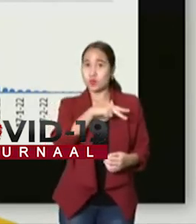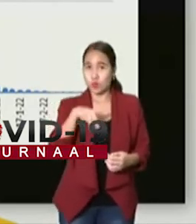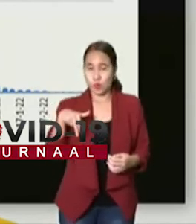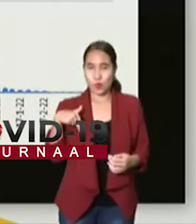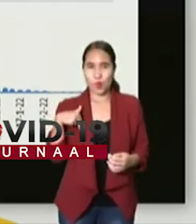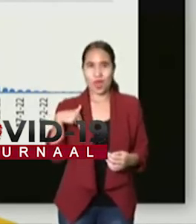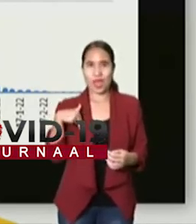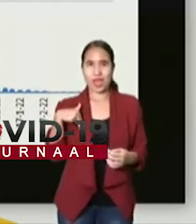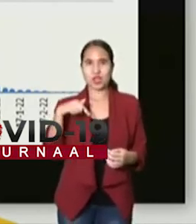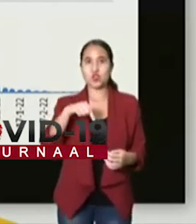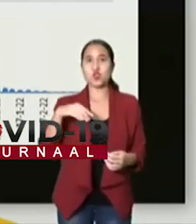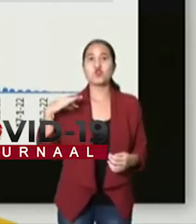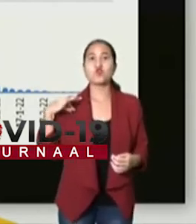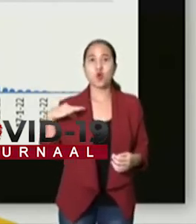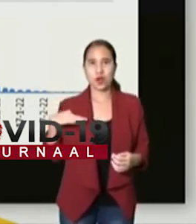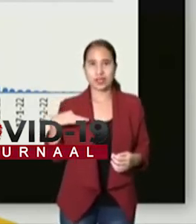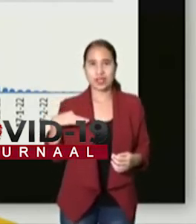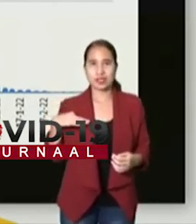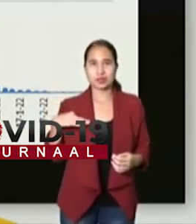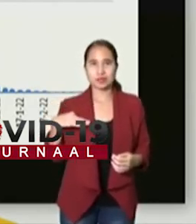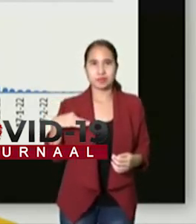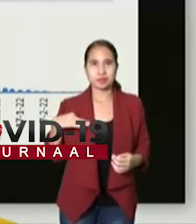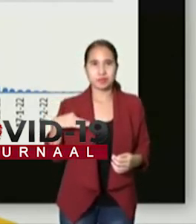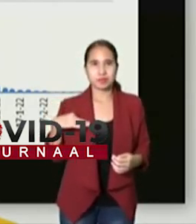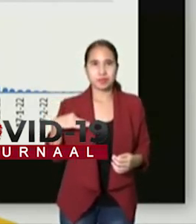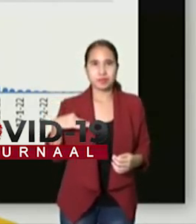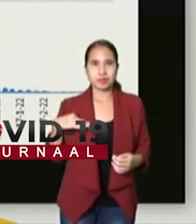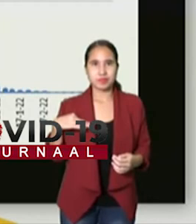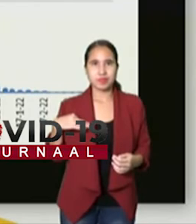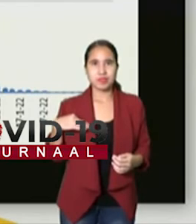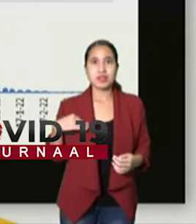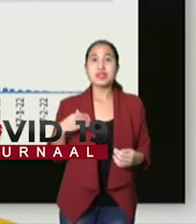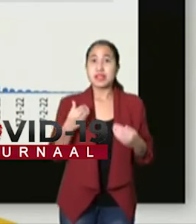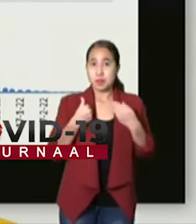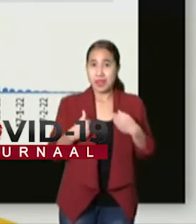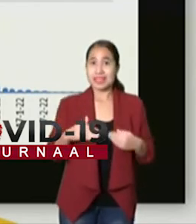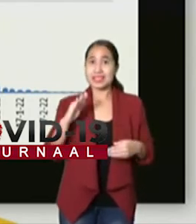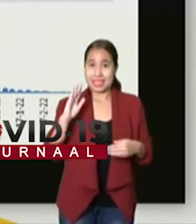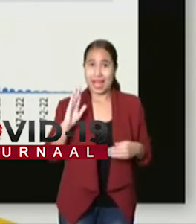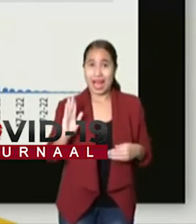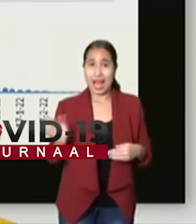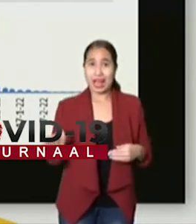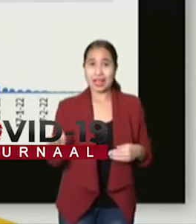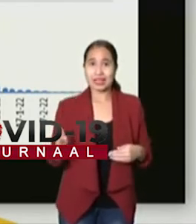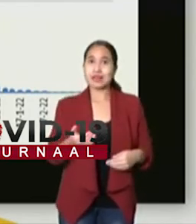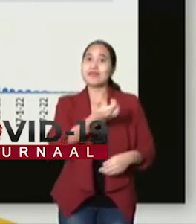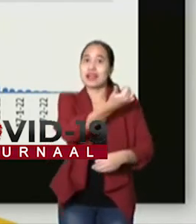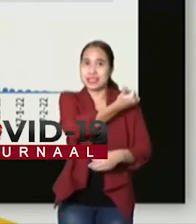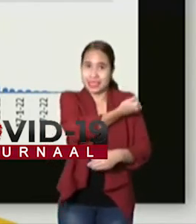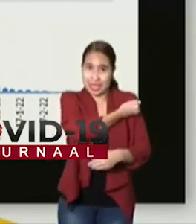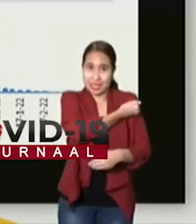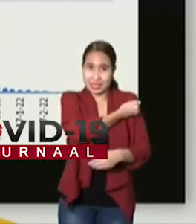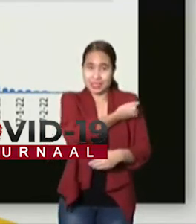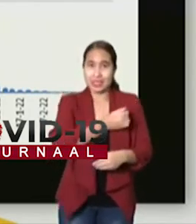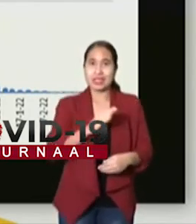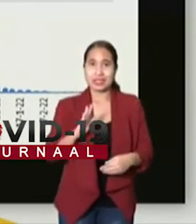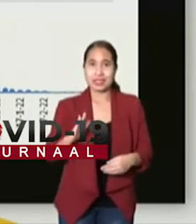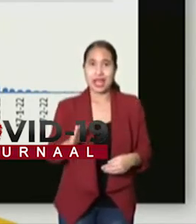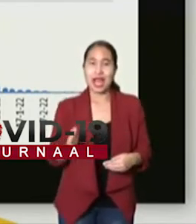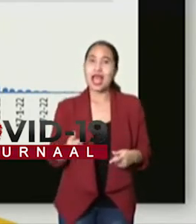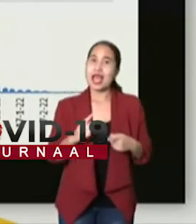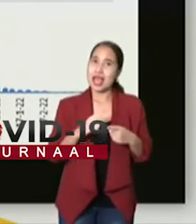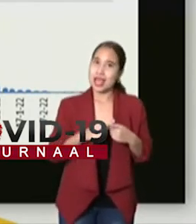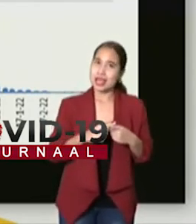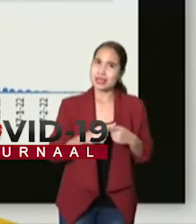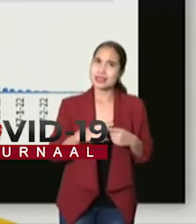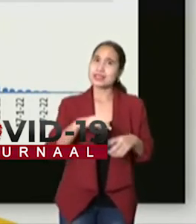in ons voordeel werkt, is de opgedane immuniteit van het deel van de bevolking dat reeds de ziekte heeft